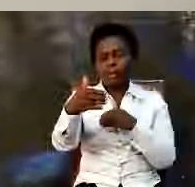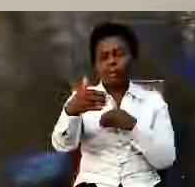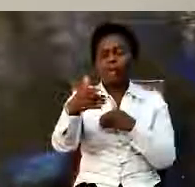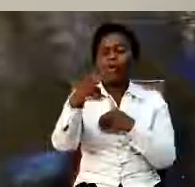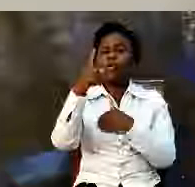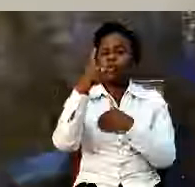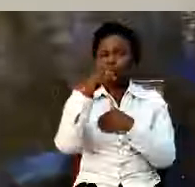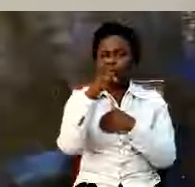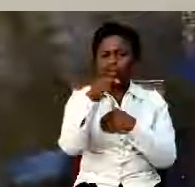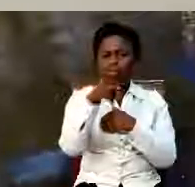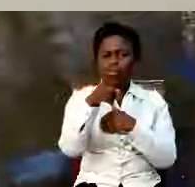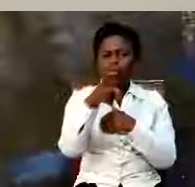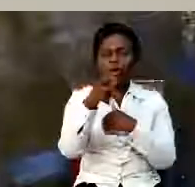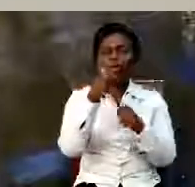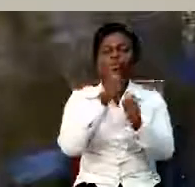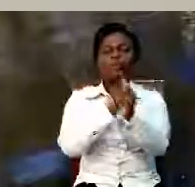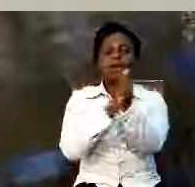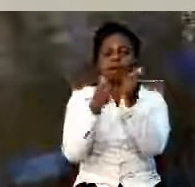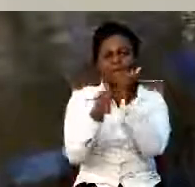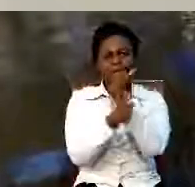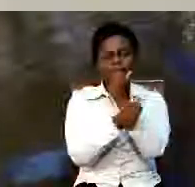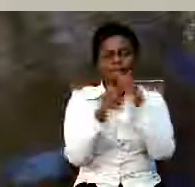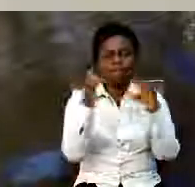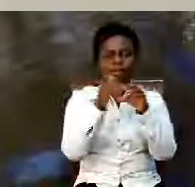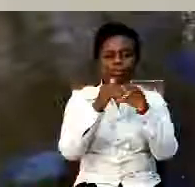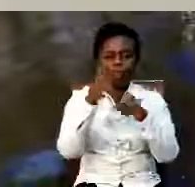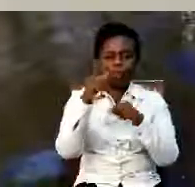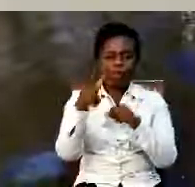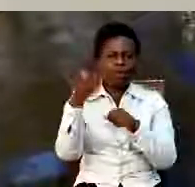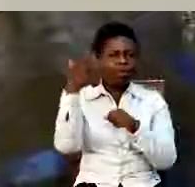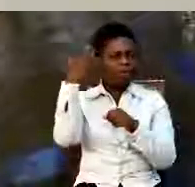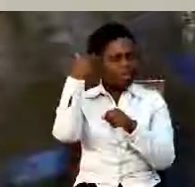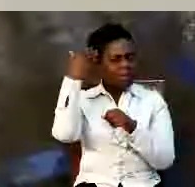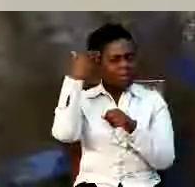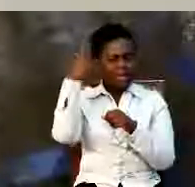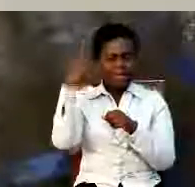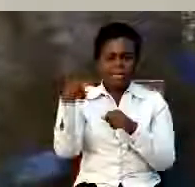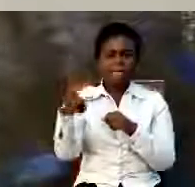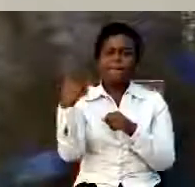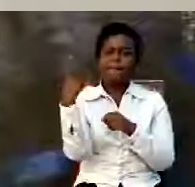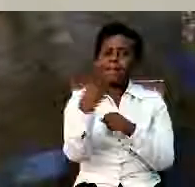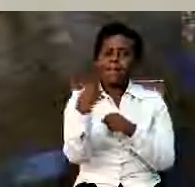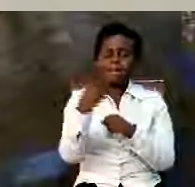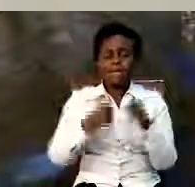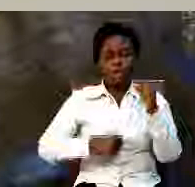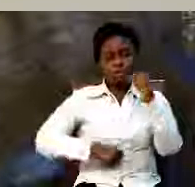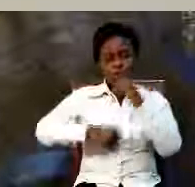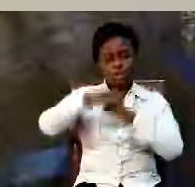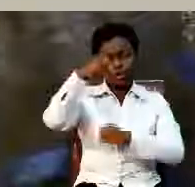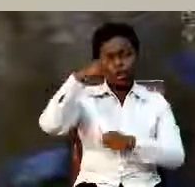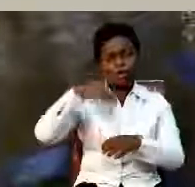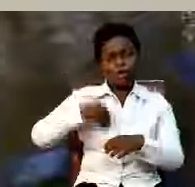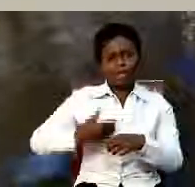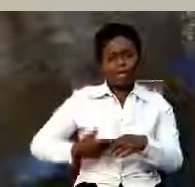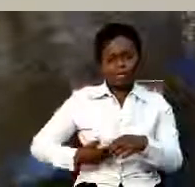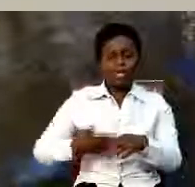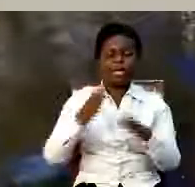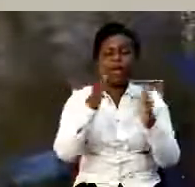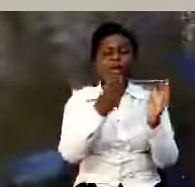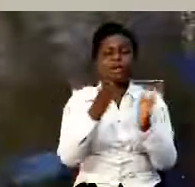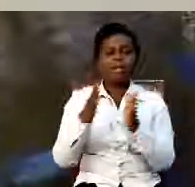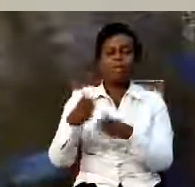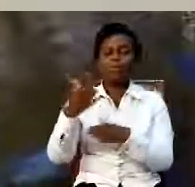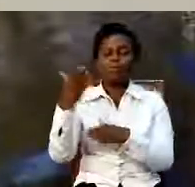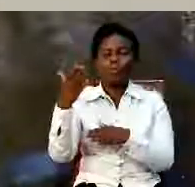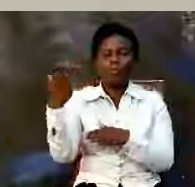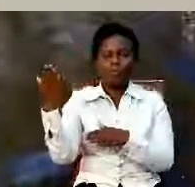uwe unawakilisha ujumbe kwamba unamjali yeye peke yake kuliko wanawake na wanadamu wengine